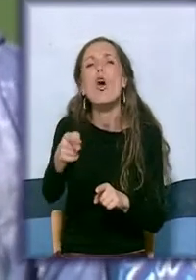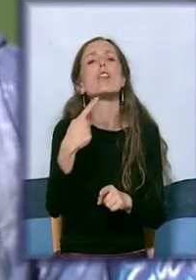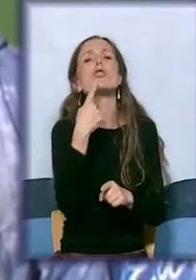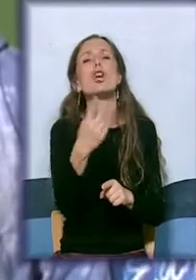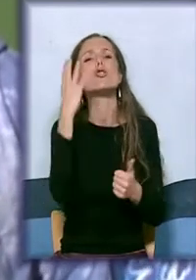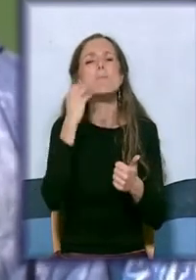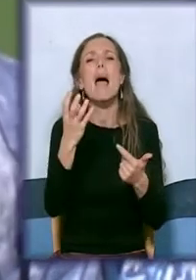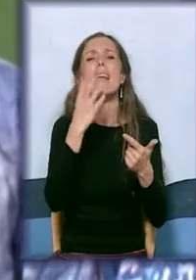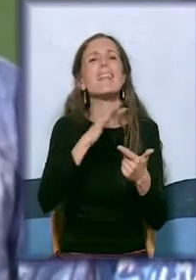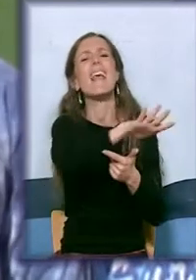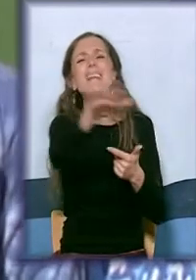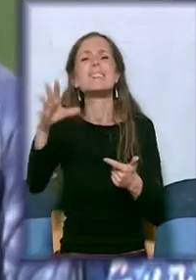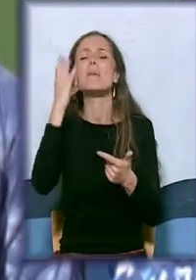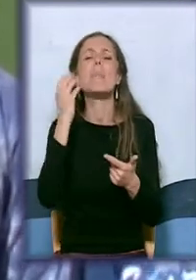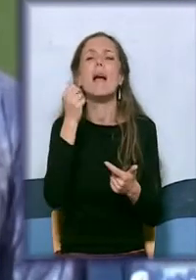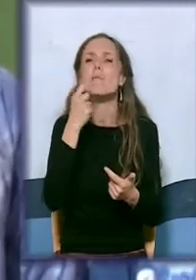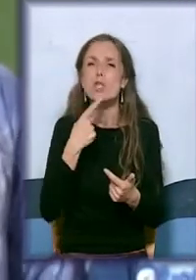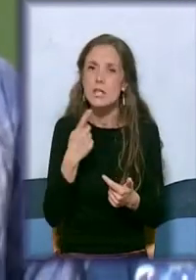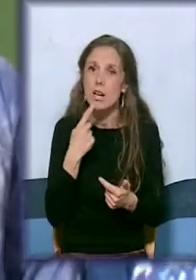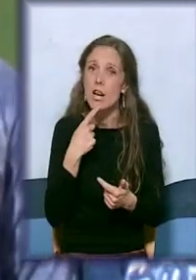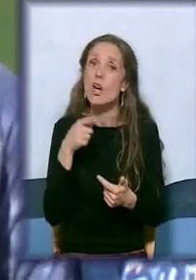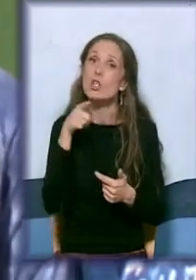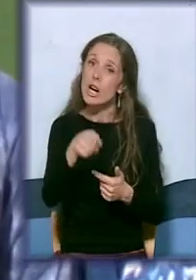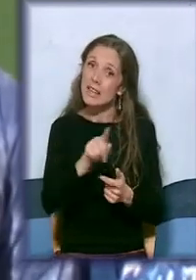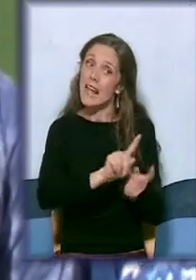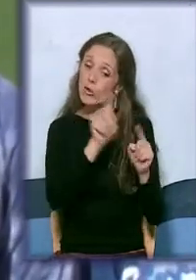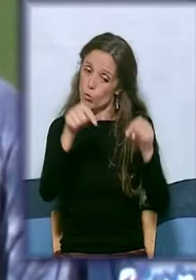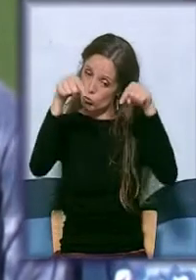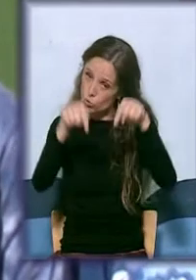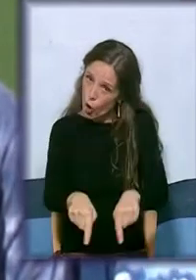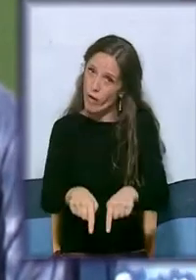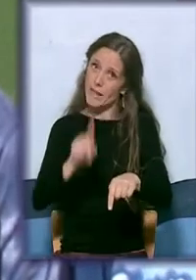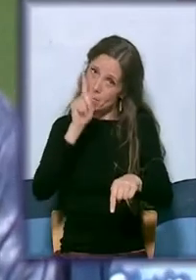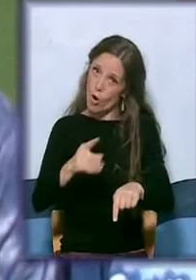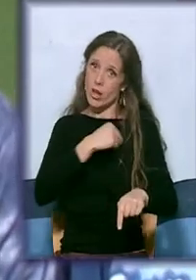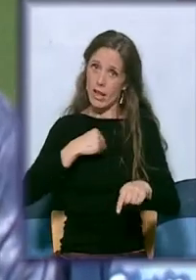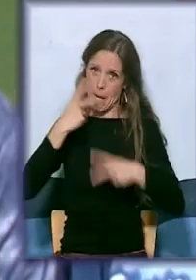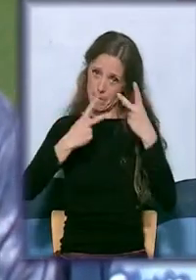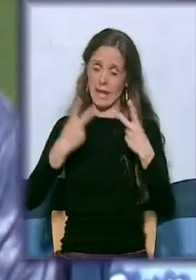svim bakama? Da dođu ovde, da se pregledaju.